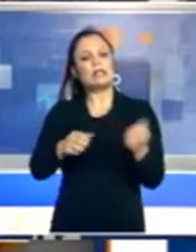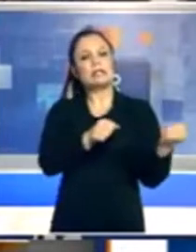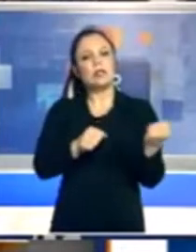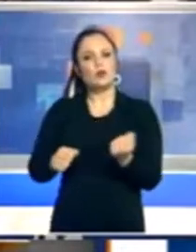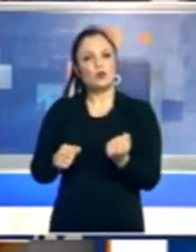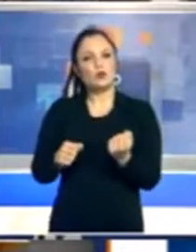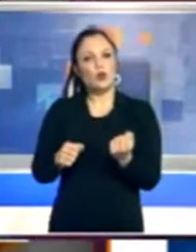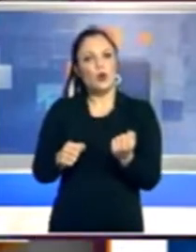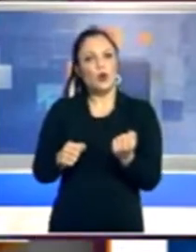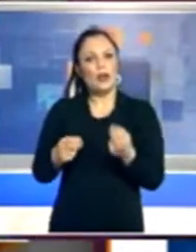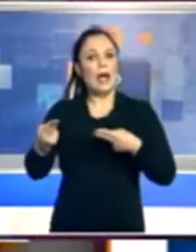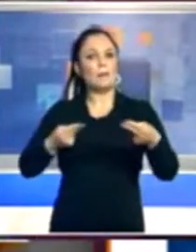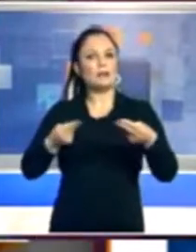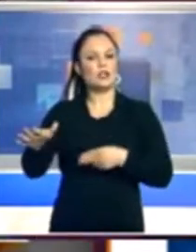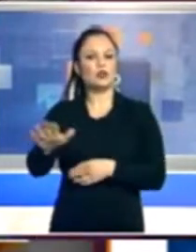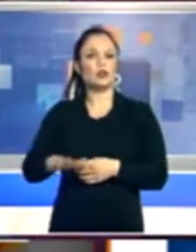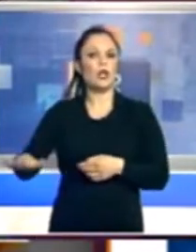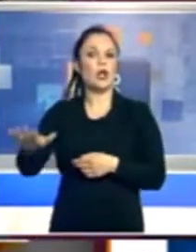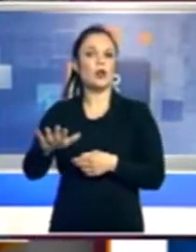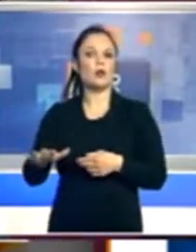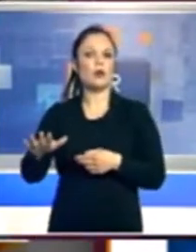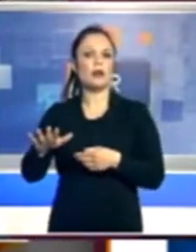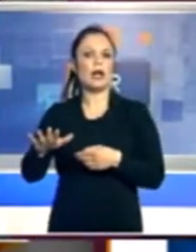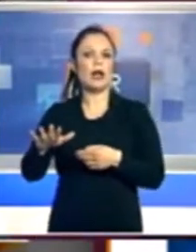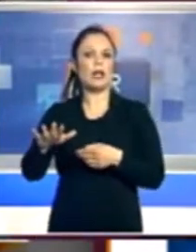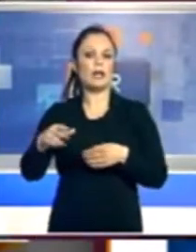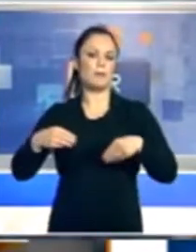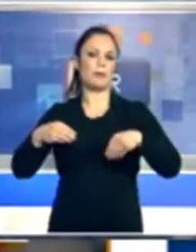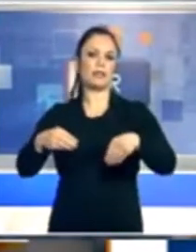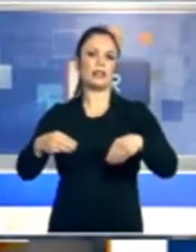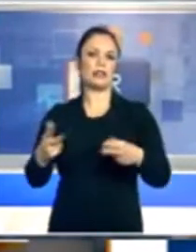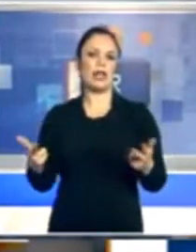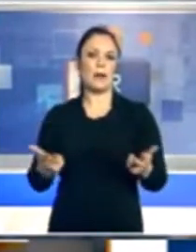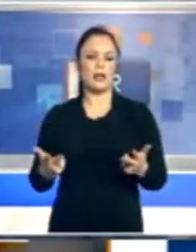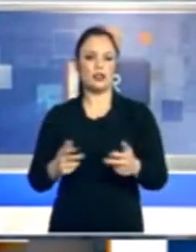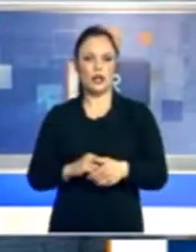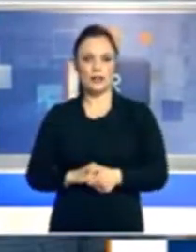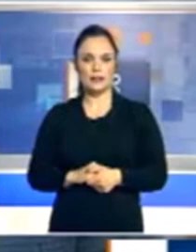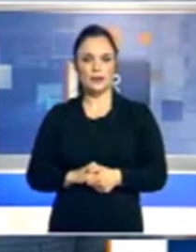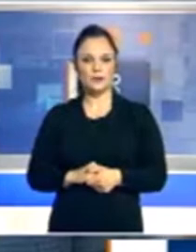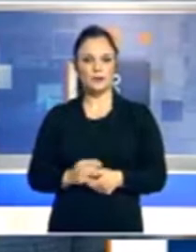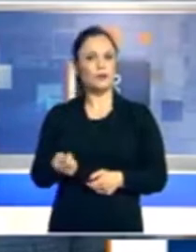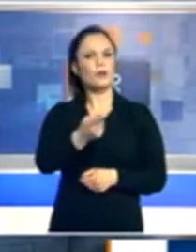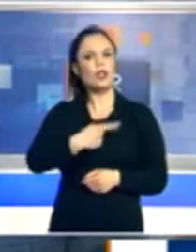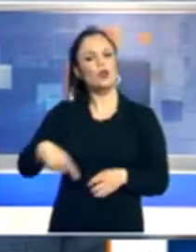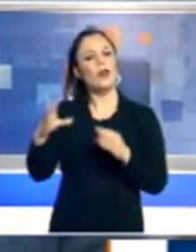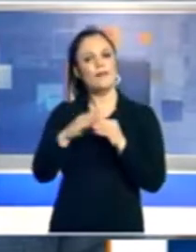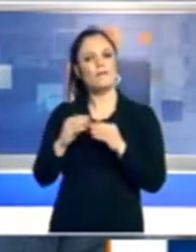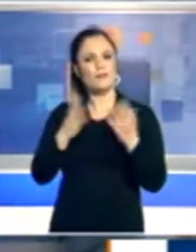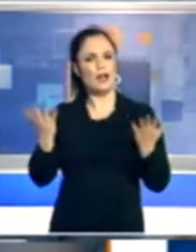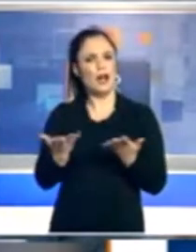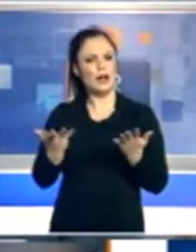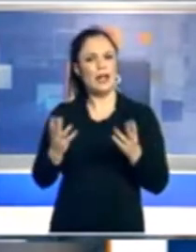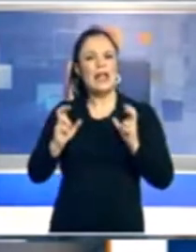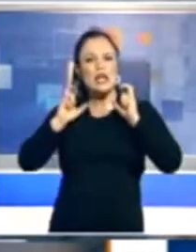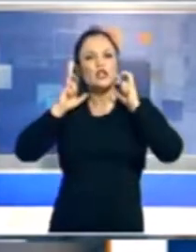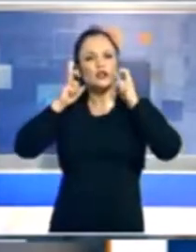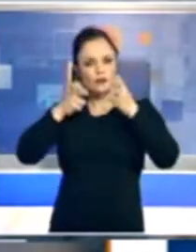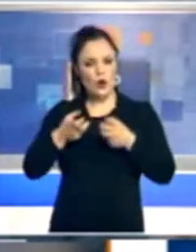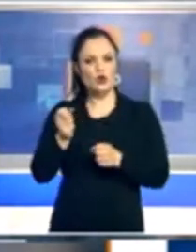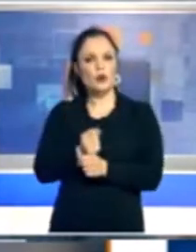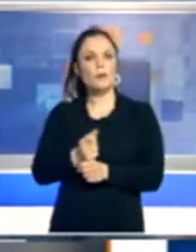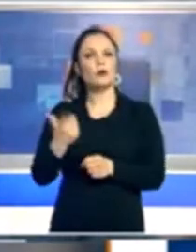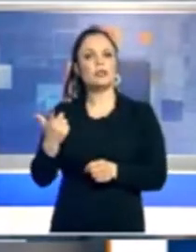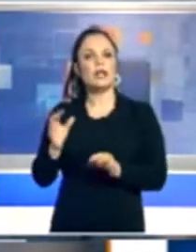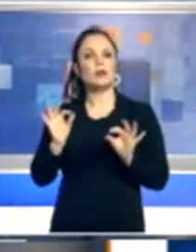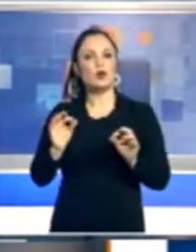alle amministrazioni locali in prima linea in questa fase dell'emergenza. Dobbiamo fare in modo che questo sforzo importante sia uno